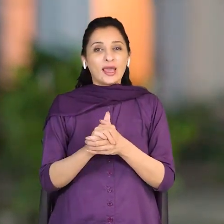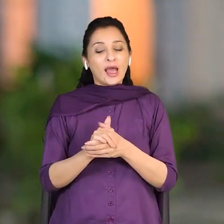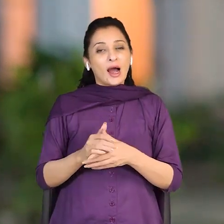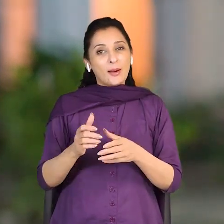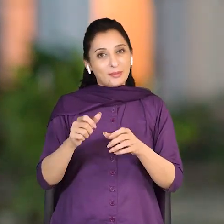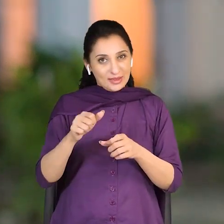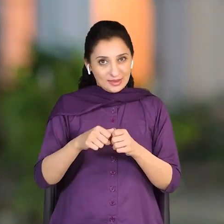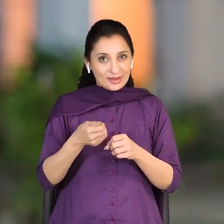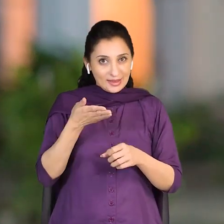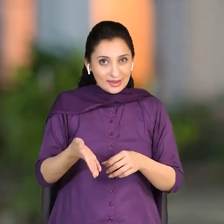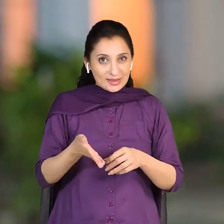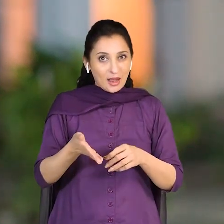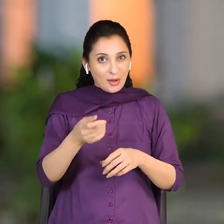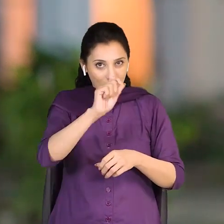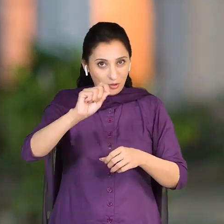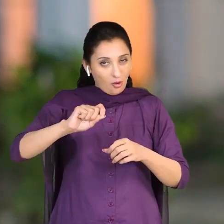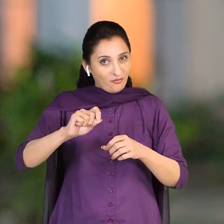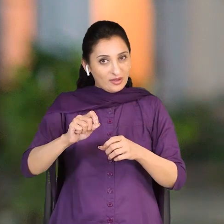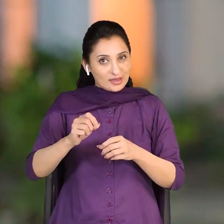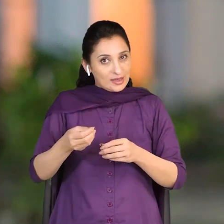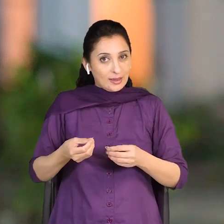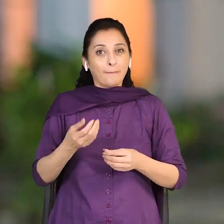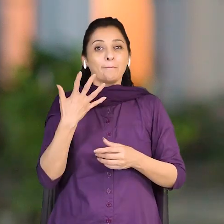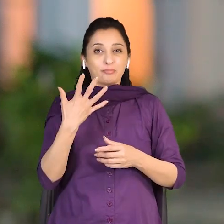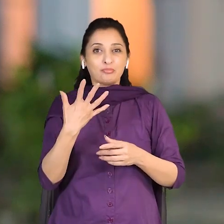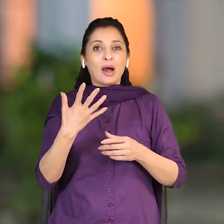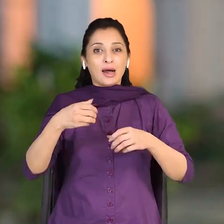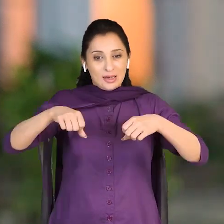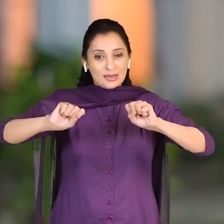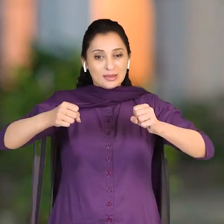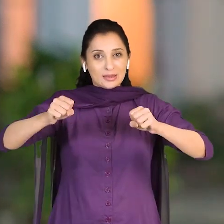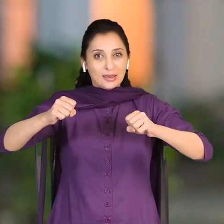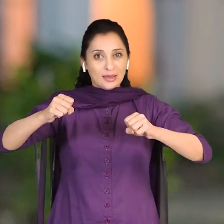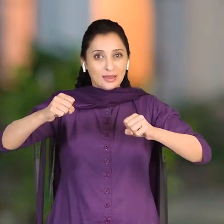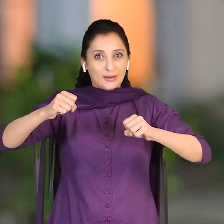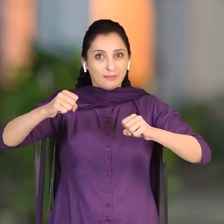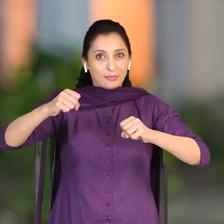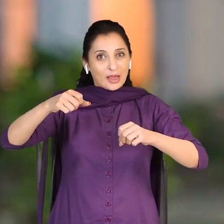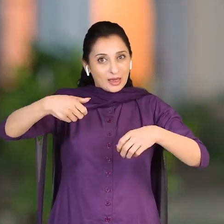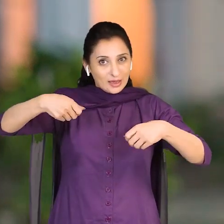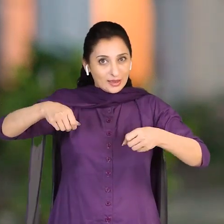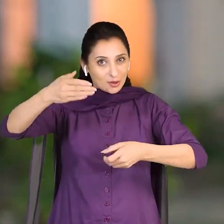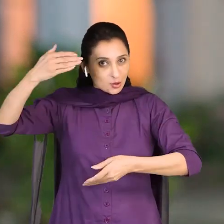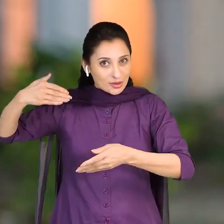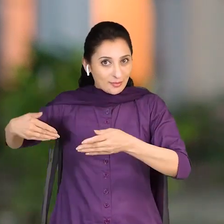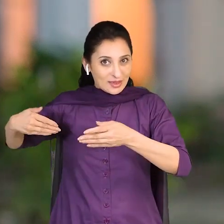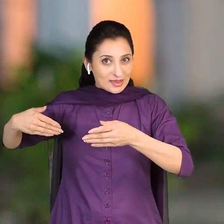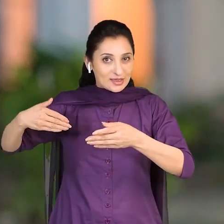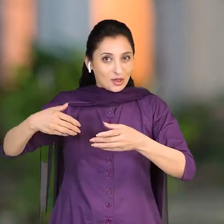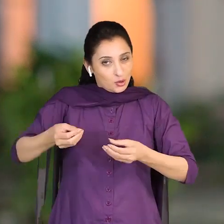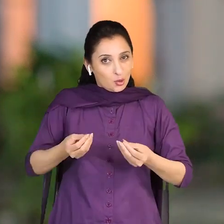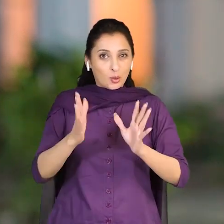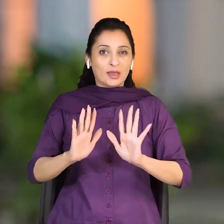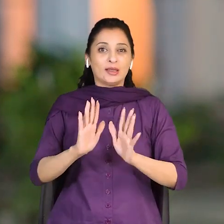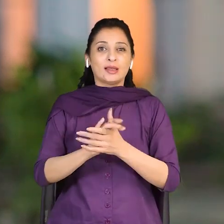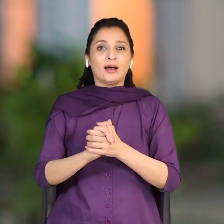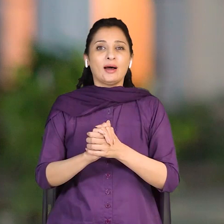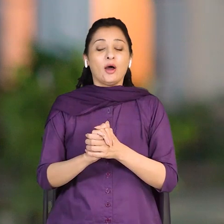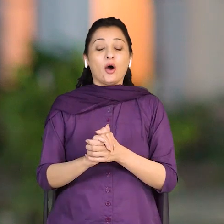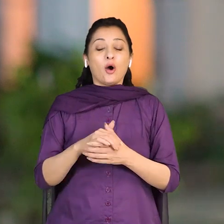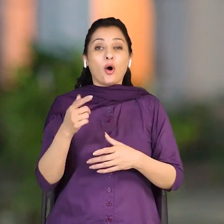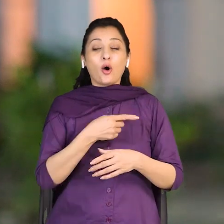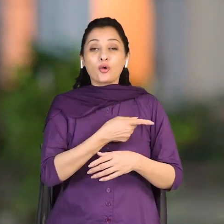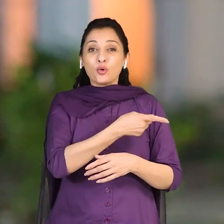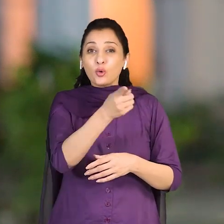ने जो शुरू तो 5 रिक्शों से किया था, लेकिन अब हमारे पास 15 से भी ज़्यादा रिक्शे हैं, क्योंकि लोगों की